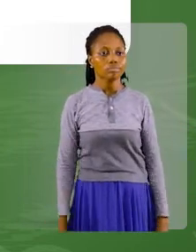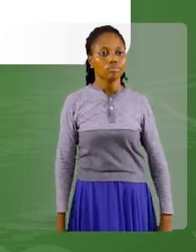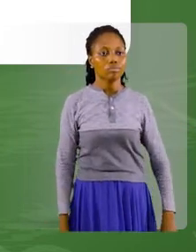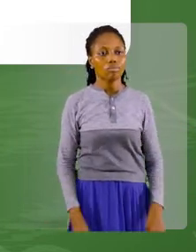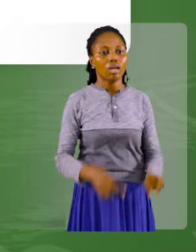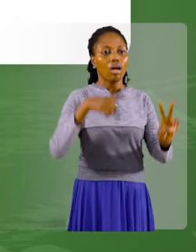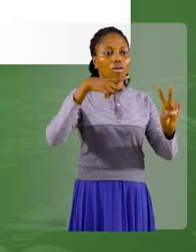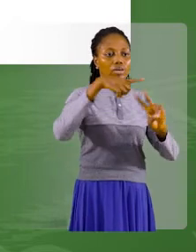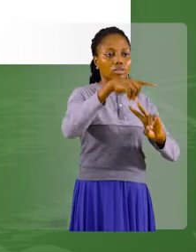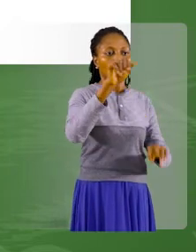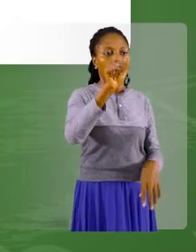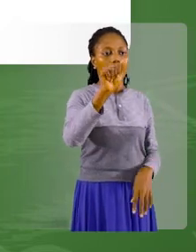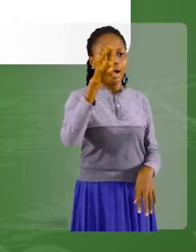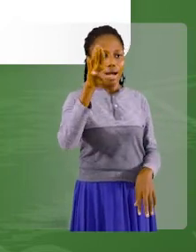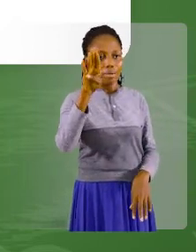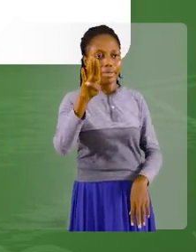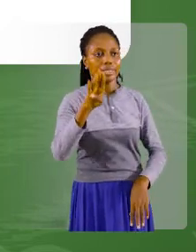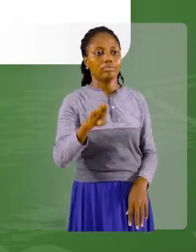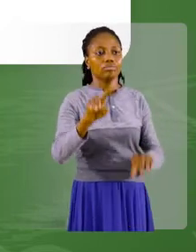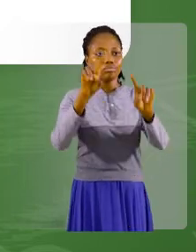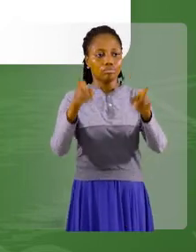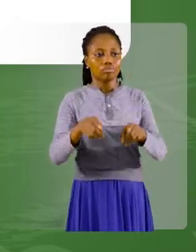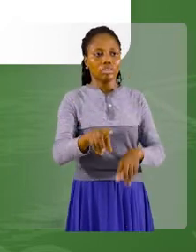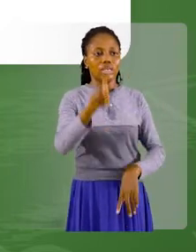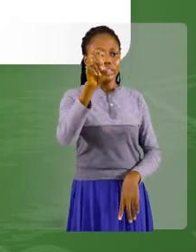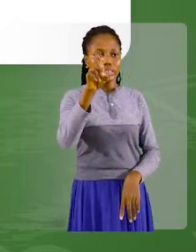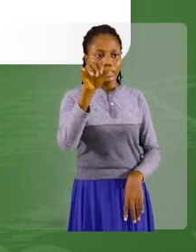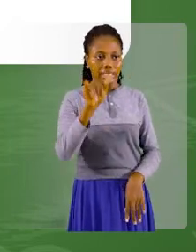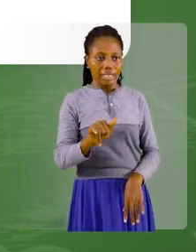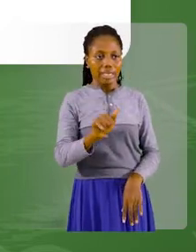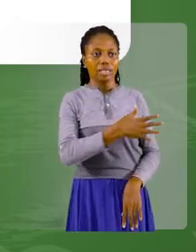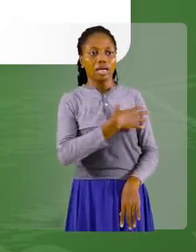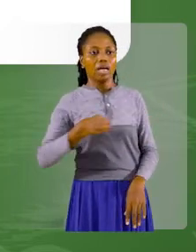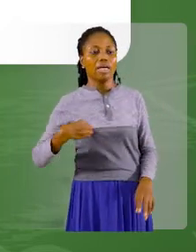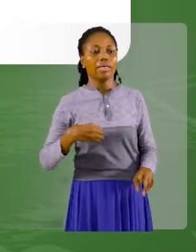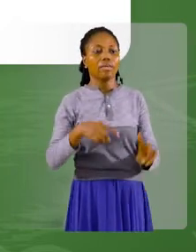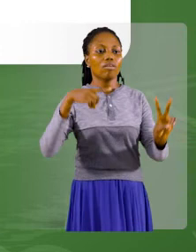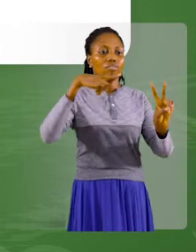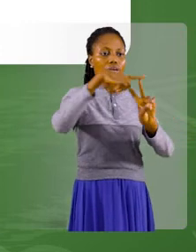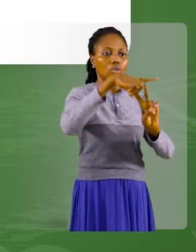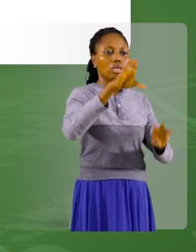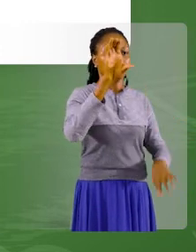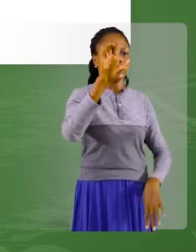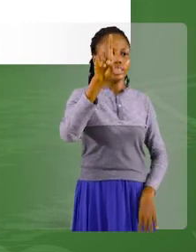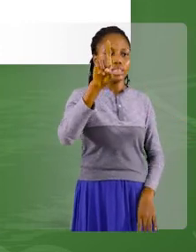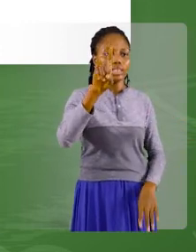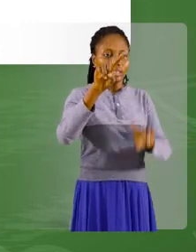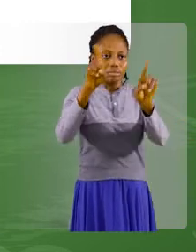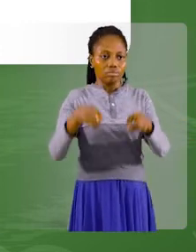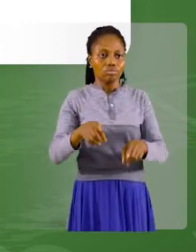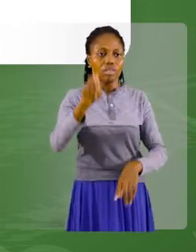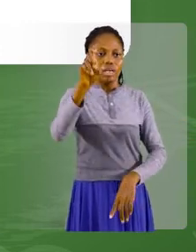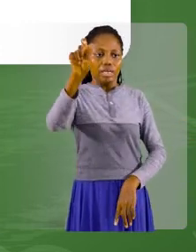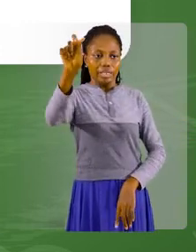Le vecteur AB de coordonnées X, Y et le vecteur CD